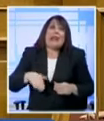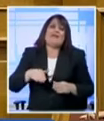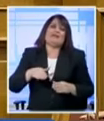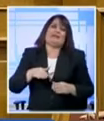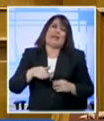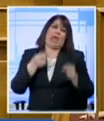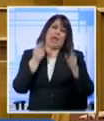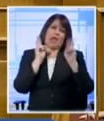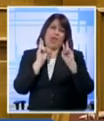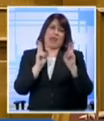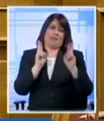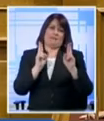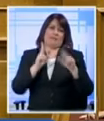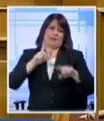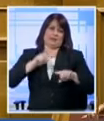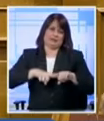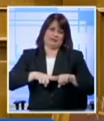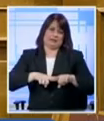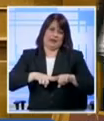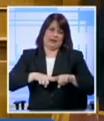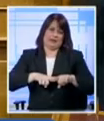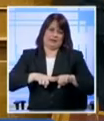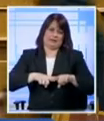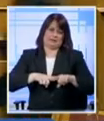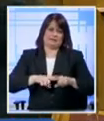έχει σήμερα αυτή η χώρα.